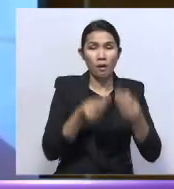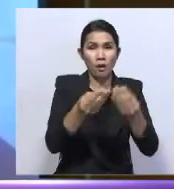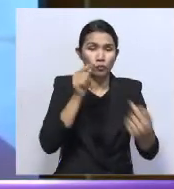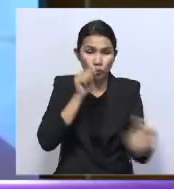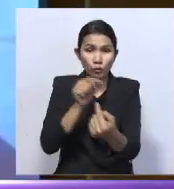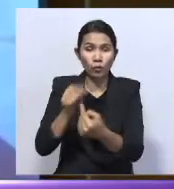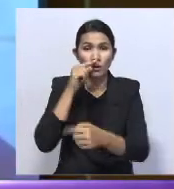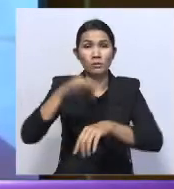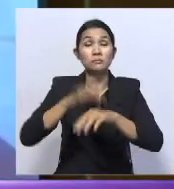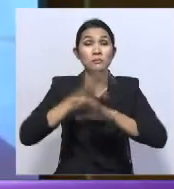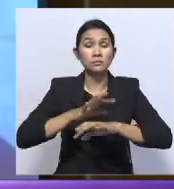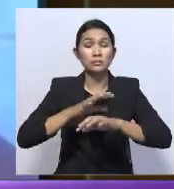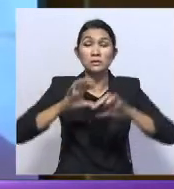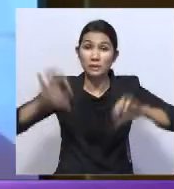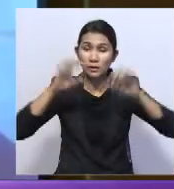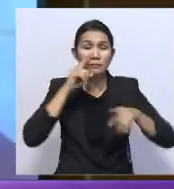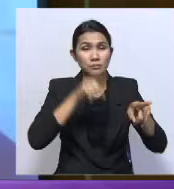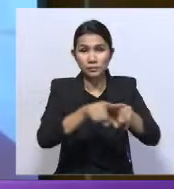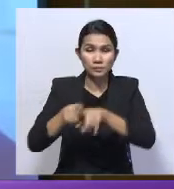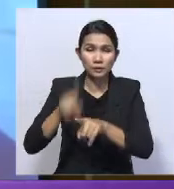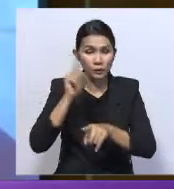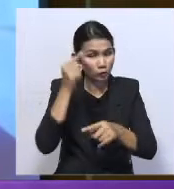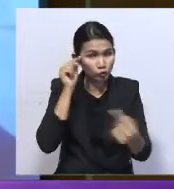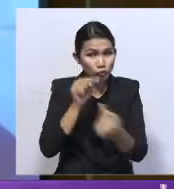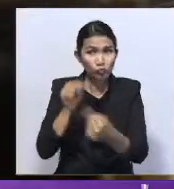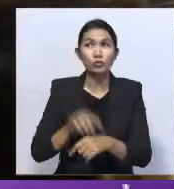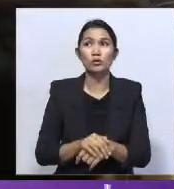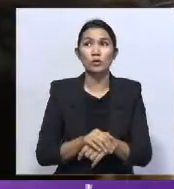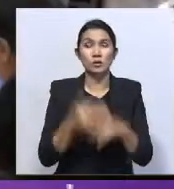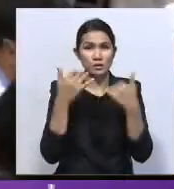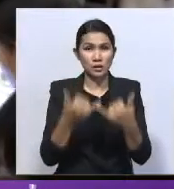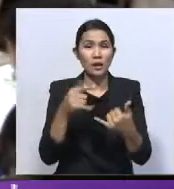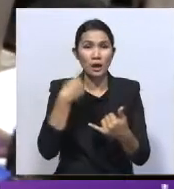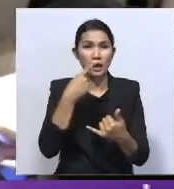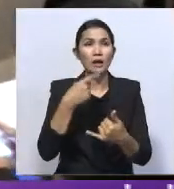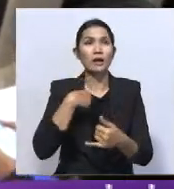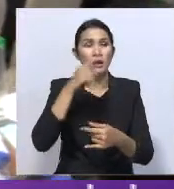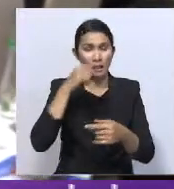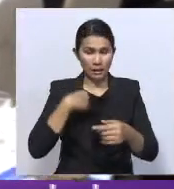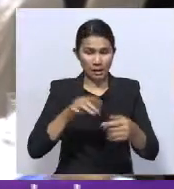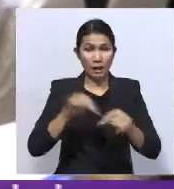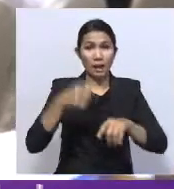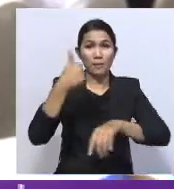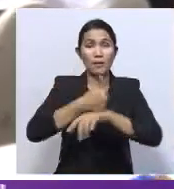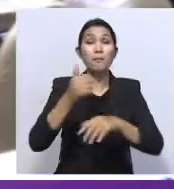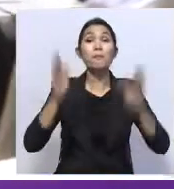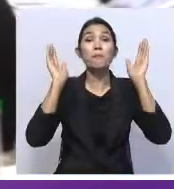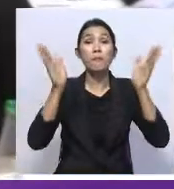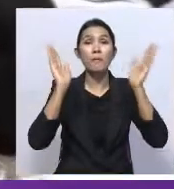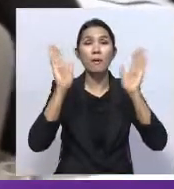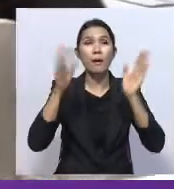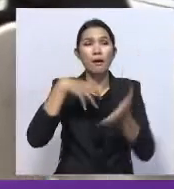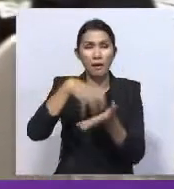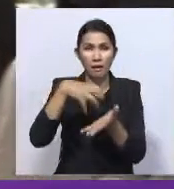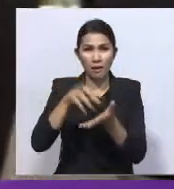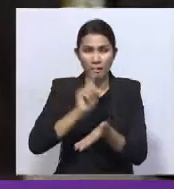ประเทศเพื่อให้การสื่อสารเป็นในทิศทางเดียวกันพลโทสรรเสริญแก้วกำเนิดรักษาราชการอธิบดีกรมประชาสัมพันธ์ได้